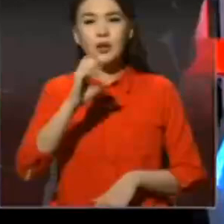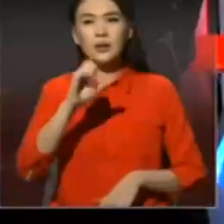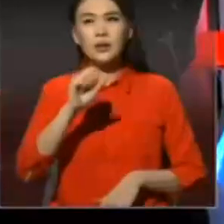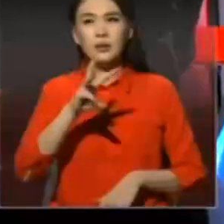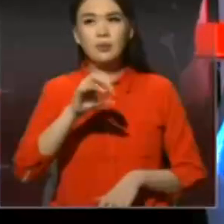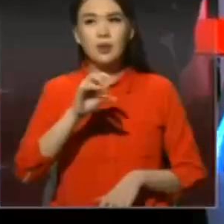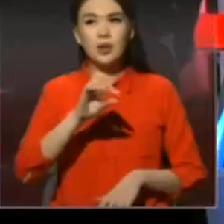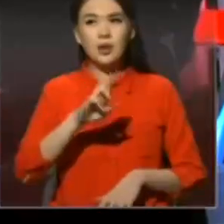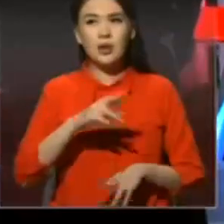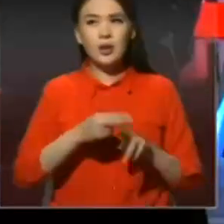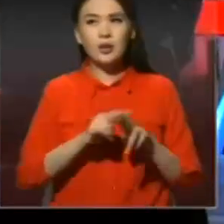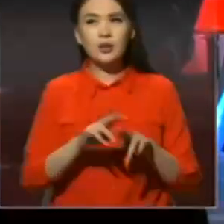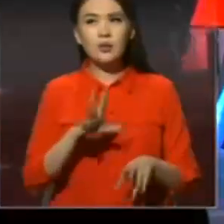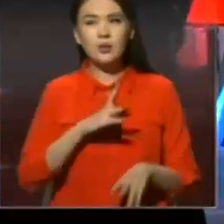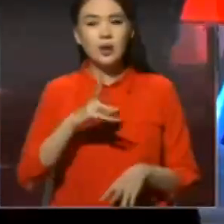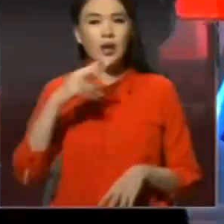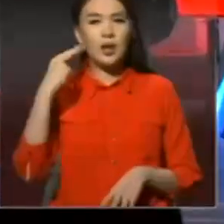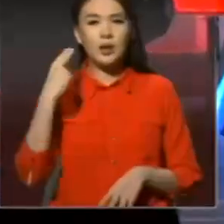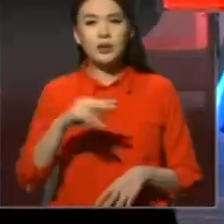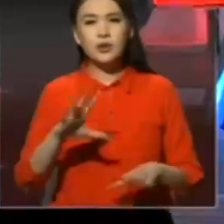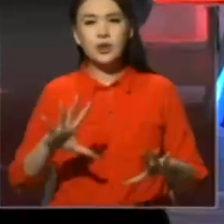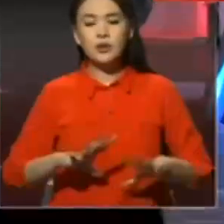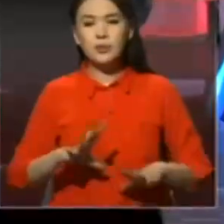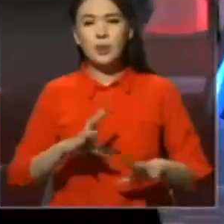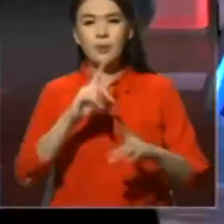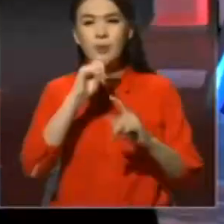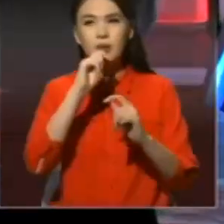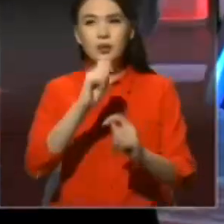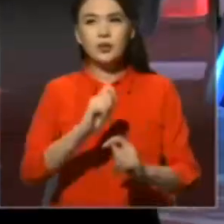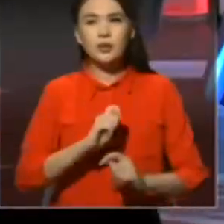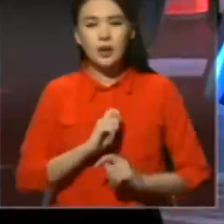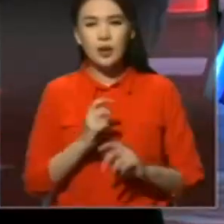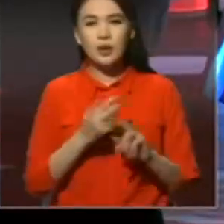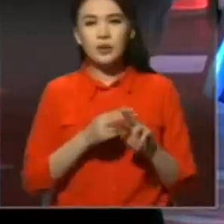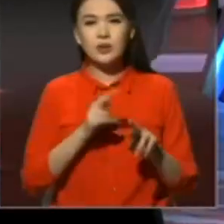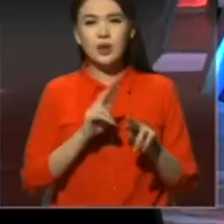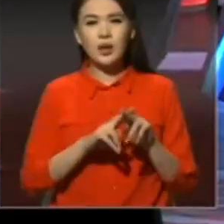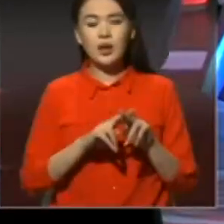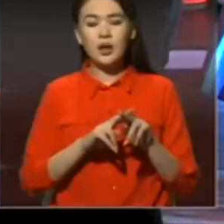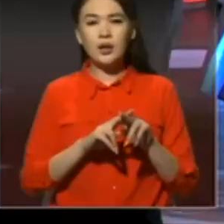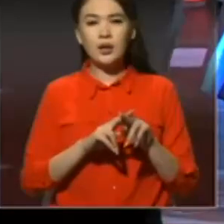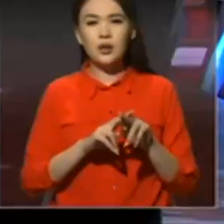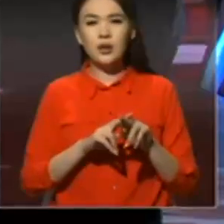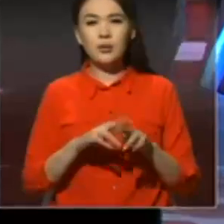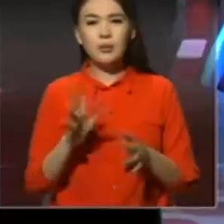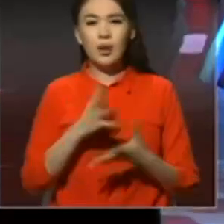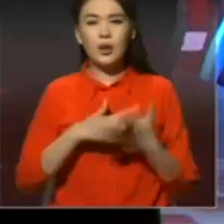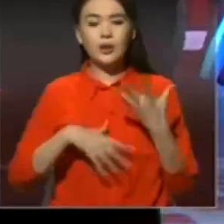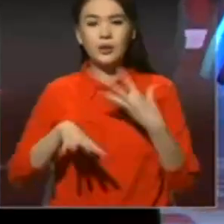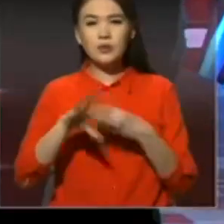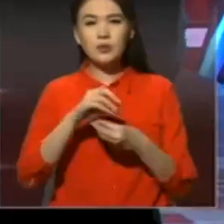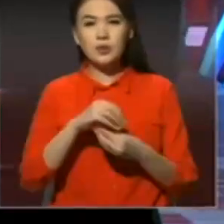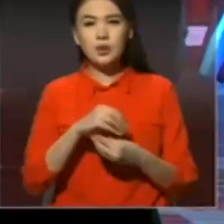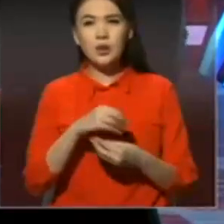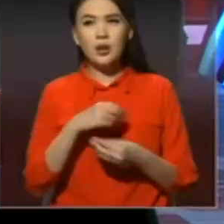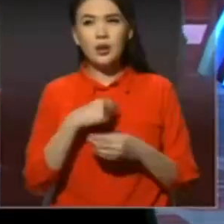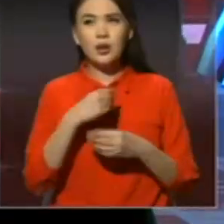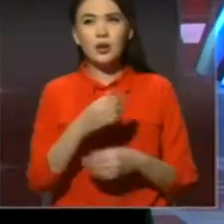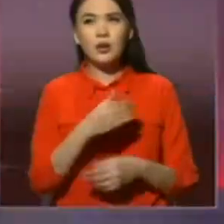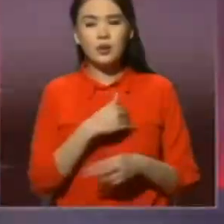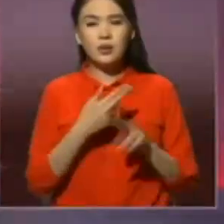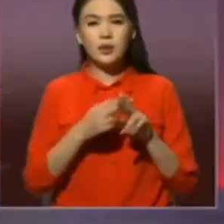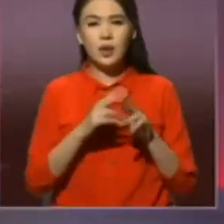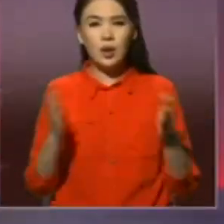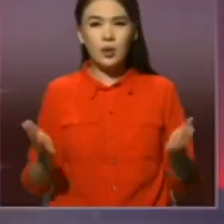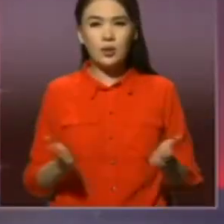сіздерге. Осындай керемет ат сыйлап отырсыздар маған. Бәріңізге алғыс. Тілімде отыр. Сол